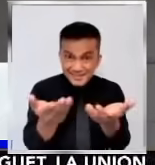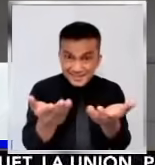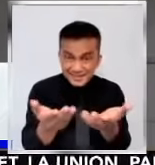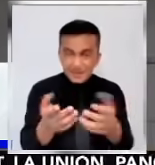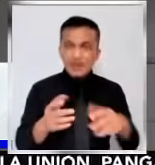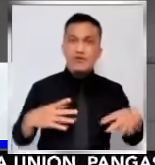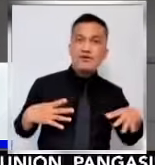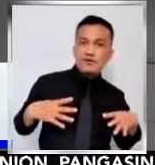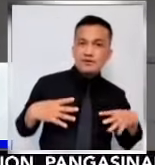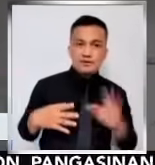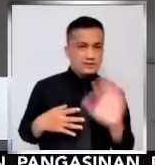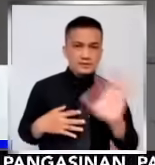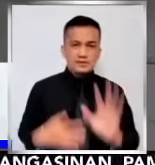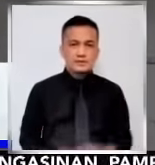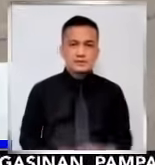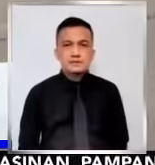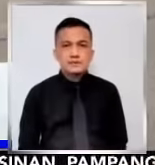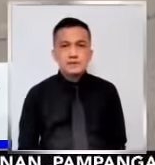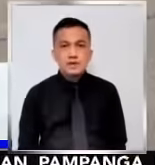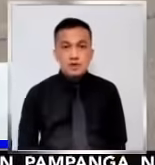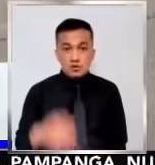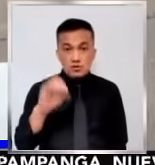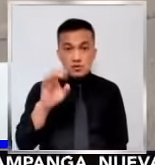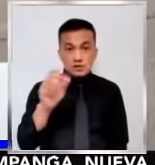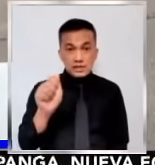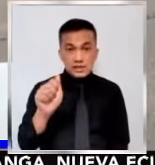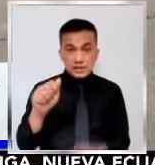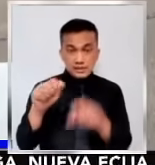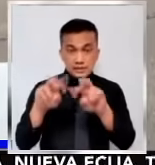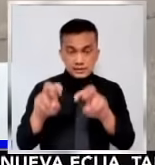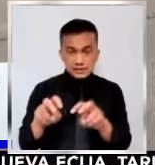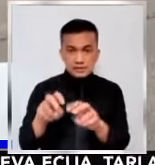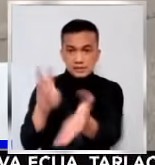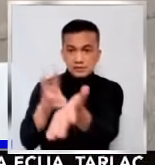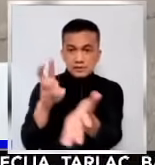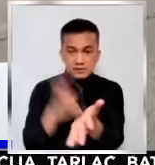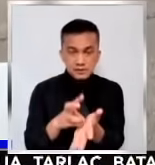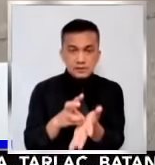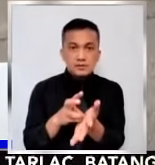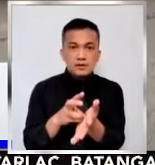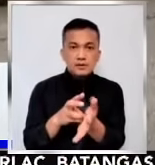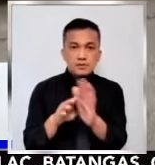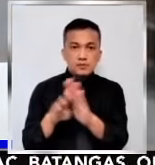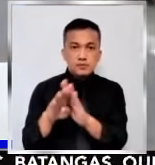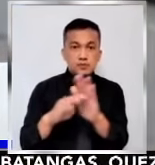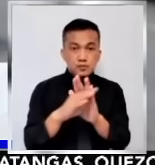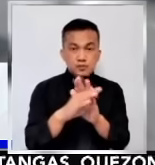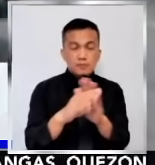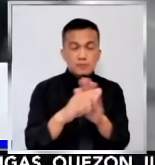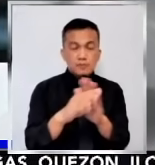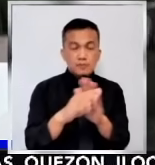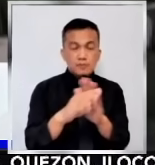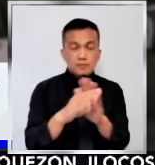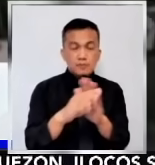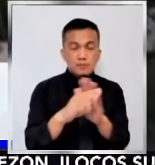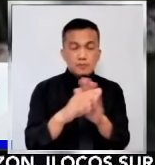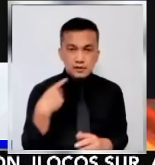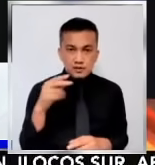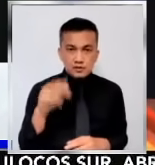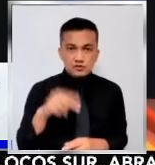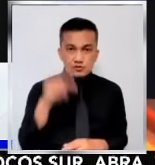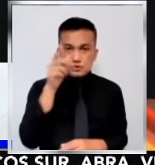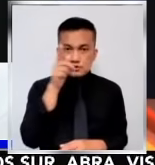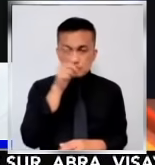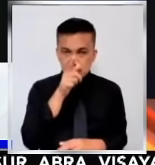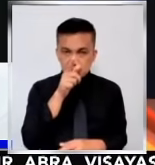Sabi rin ng Okta Research, may ilan sa mga lugar kung saan tumataas pa ang mga kaso, tulad ng Northern Luzon, Zamboanga City at Bacolod.